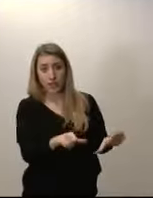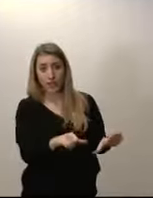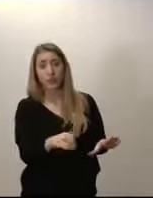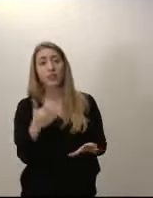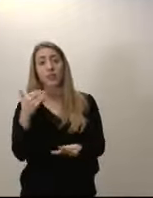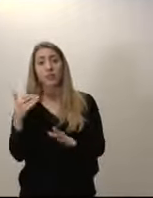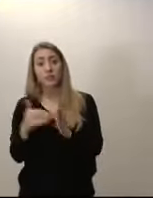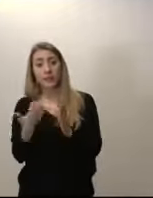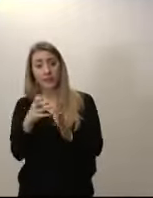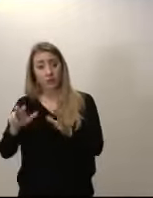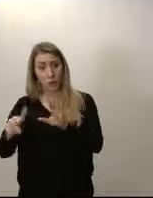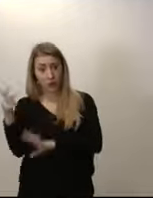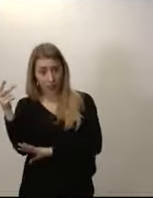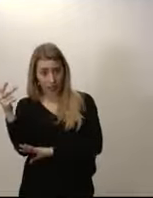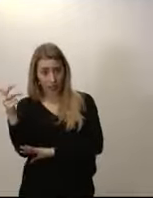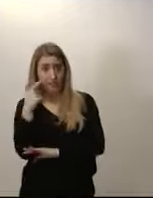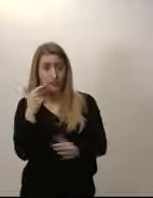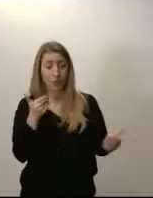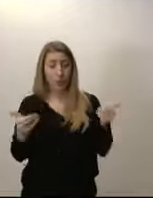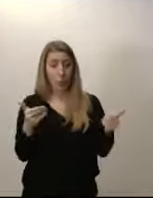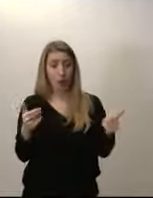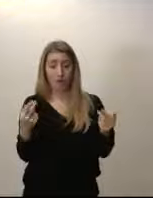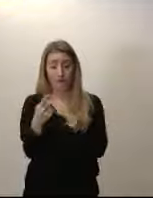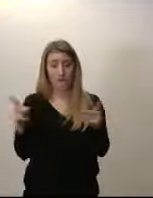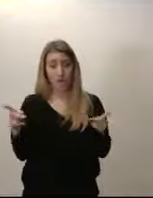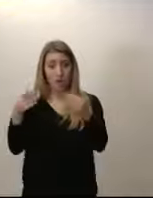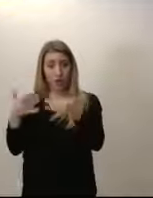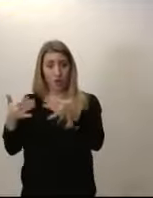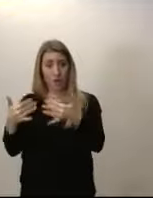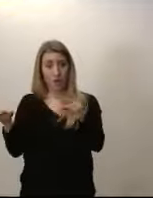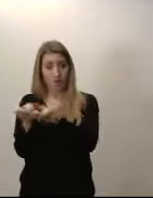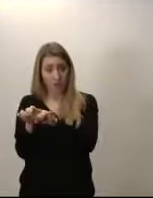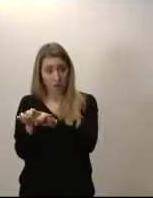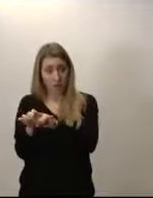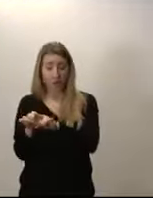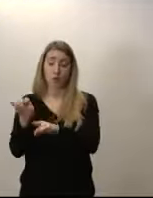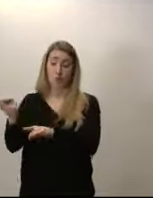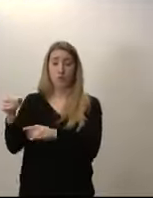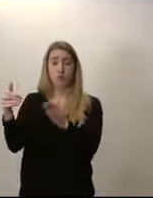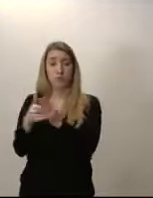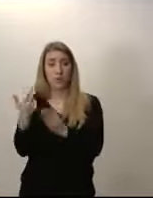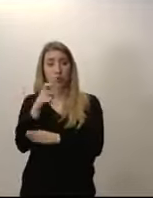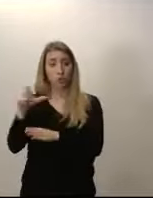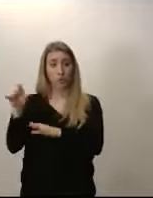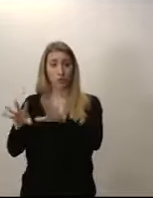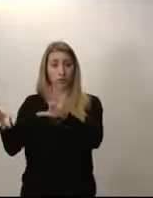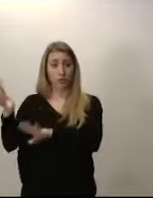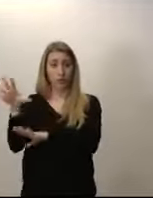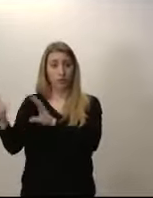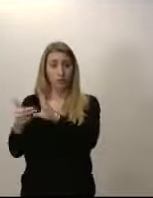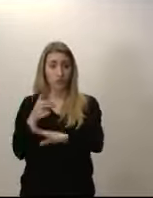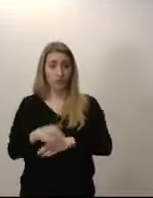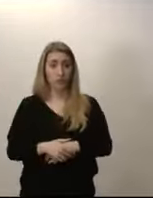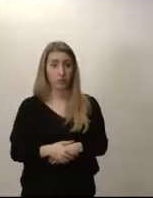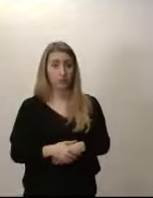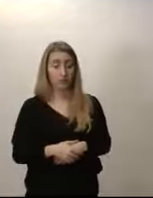les ratios nationaux des villes de la même strate sont à 1295 euros. Bon, le